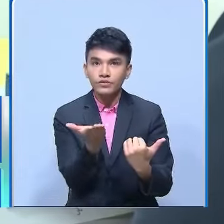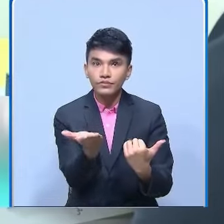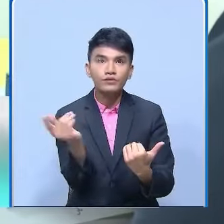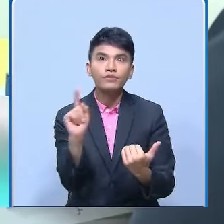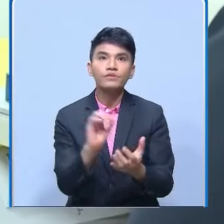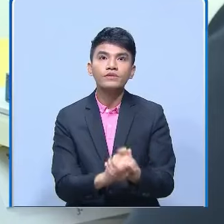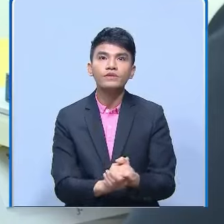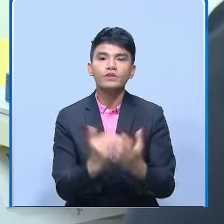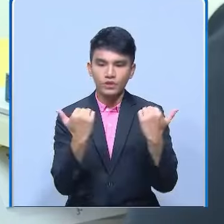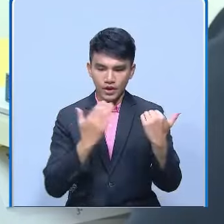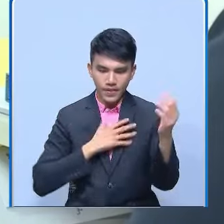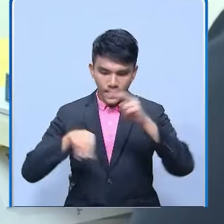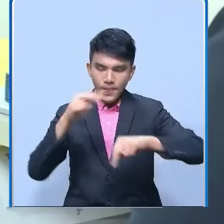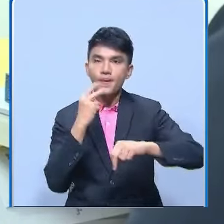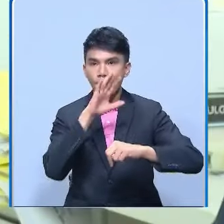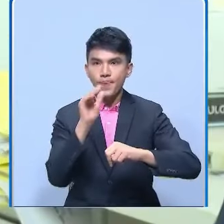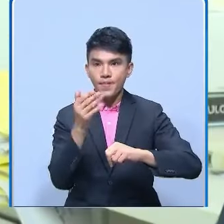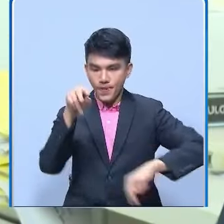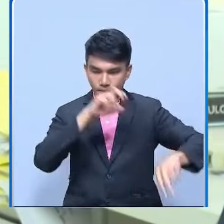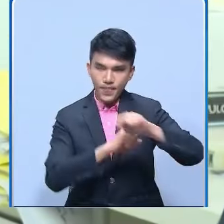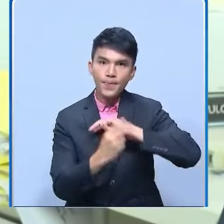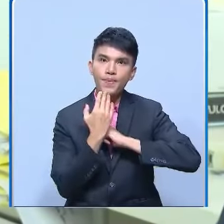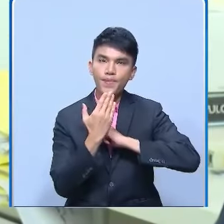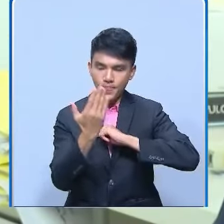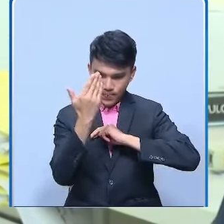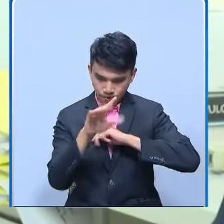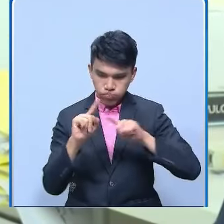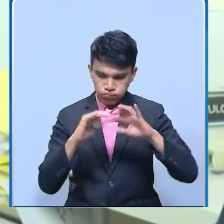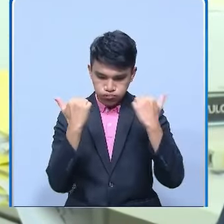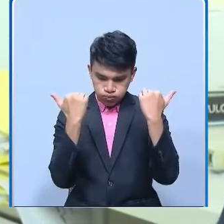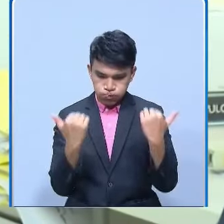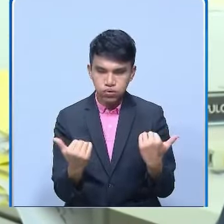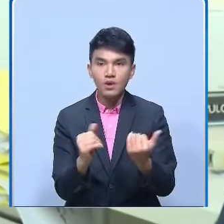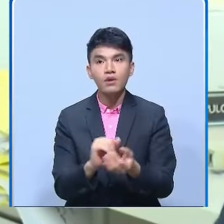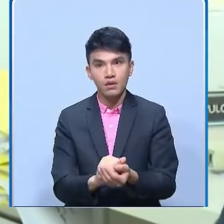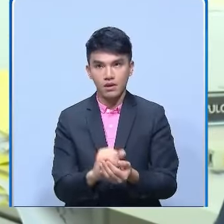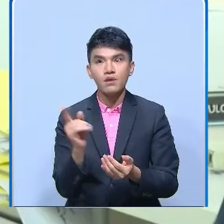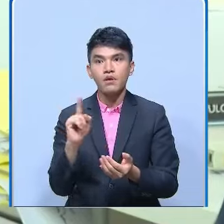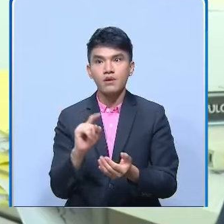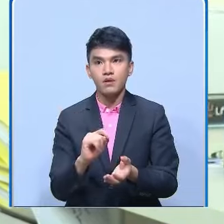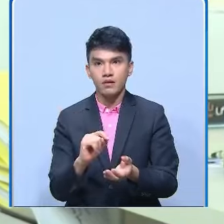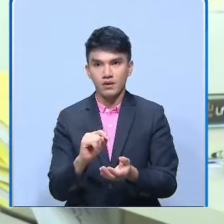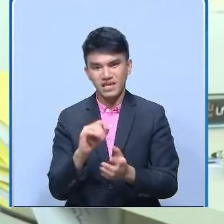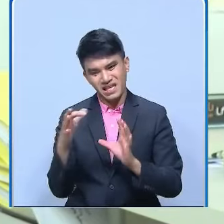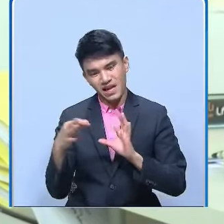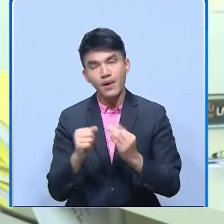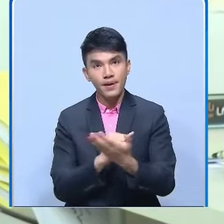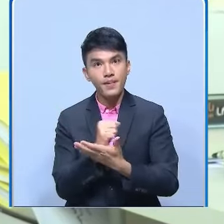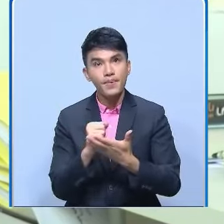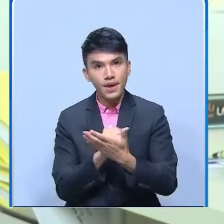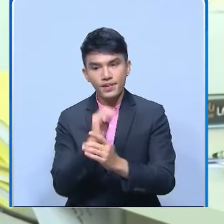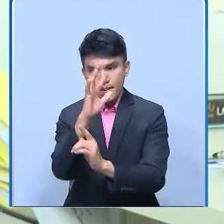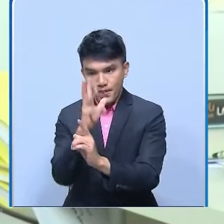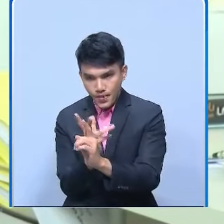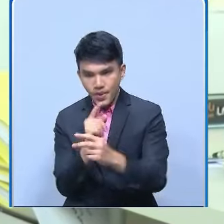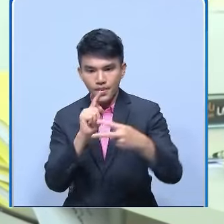ว่าเรายังทำการสืบสวนติดตามตลอดแต่ประเด็นหลักๆก็คือประเด็นเรื่องของชูสาวแล้วก็ยาเสพติดนะก็ได้นำเรียนทาง